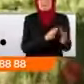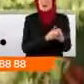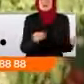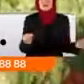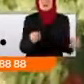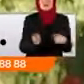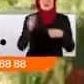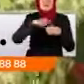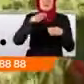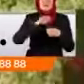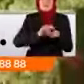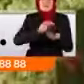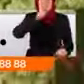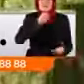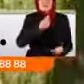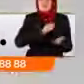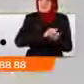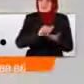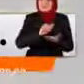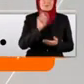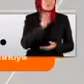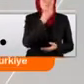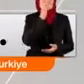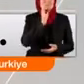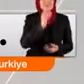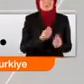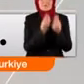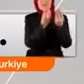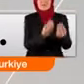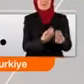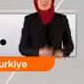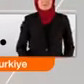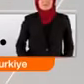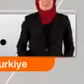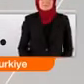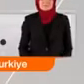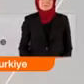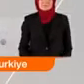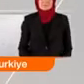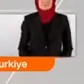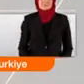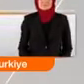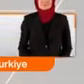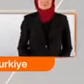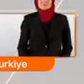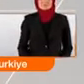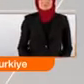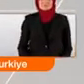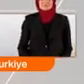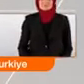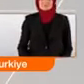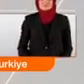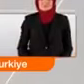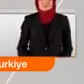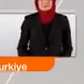biriktirdikleri Bütün parayı onu bulana verecekler konuşmak istiyoruz İnşallah vefat çok